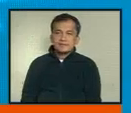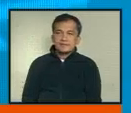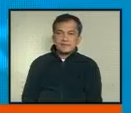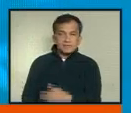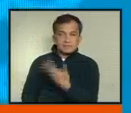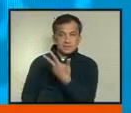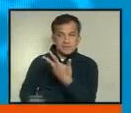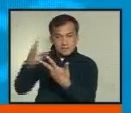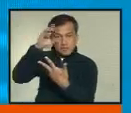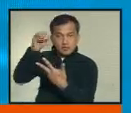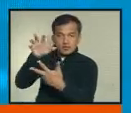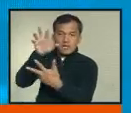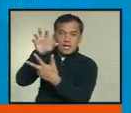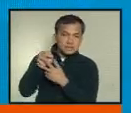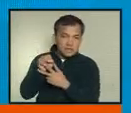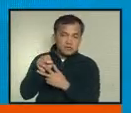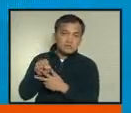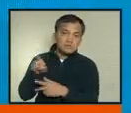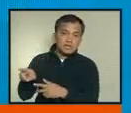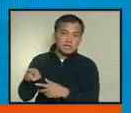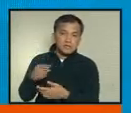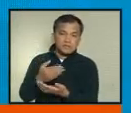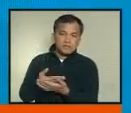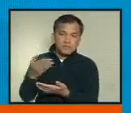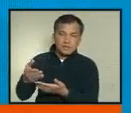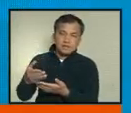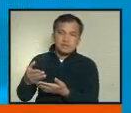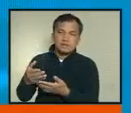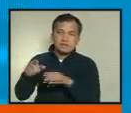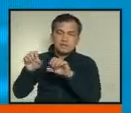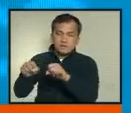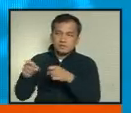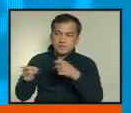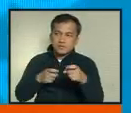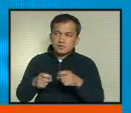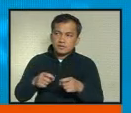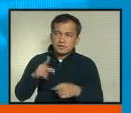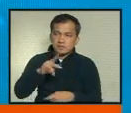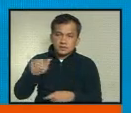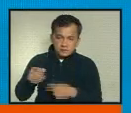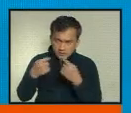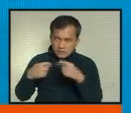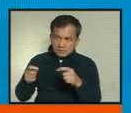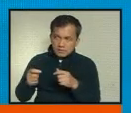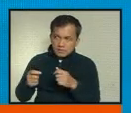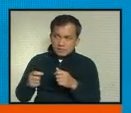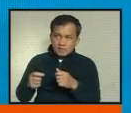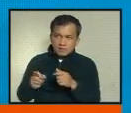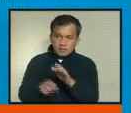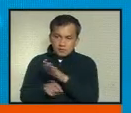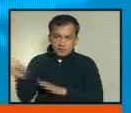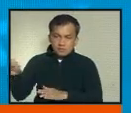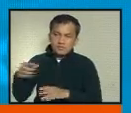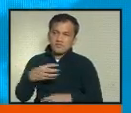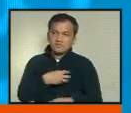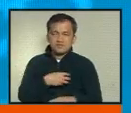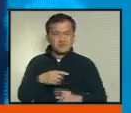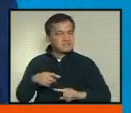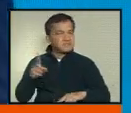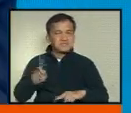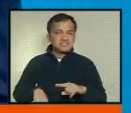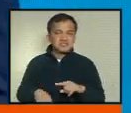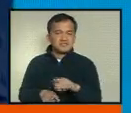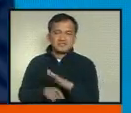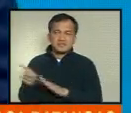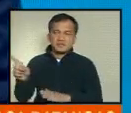Arestadong tatlong lalaki sa by-bust operation sa Pasay. Sinubukan pa nilang makipaghabulan sa mga polis, pero hindi umubra